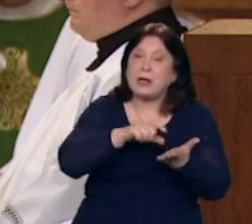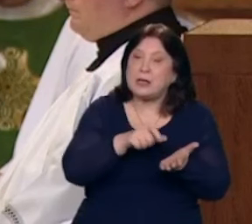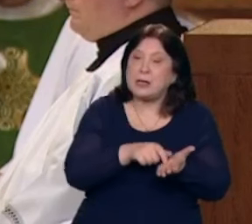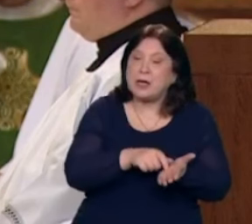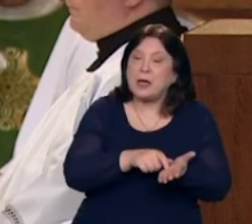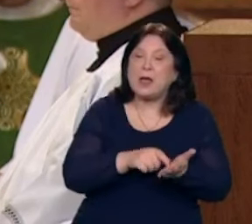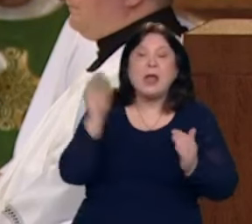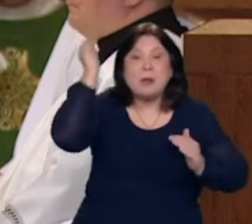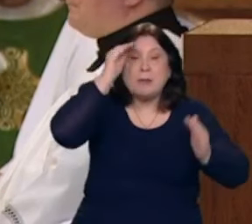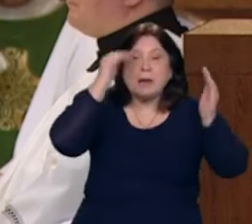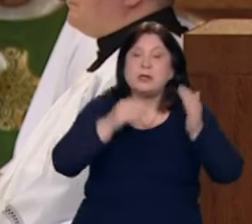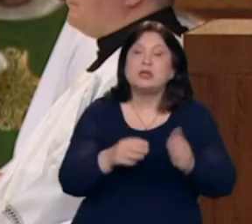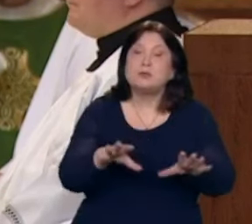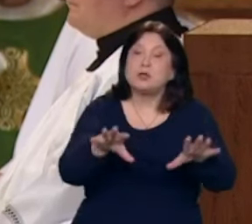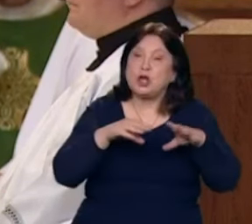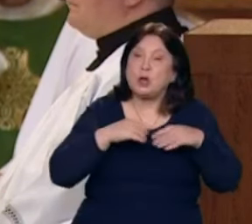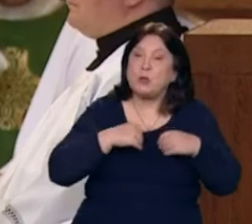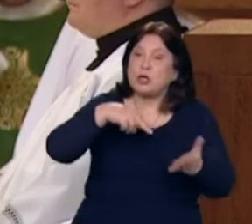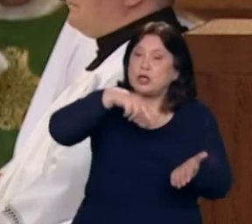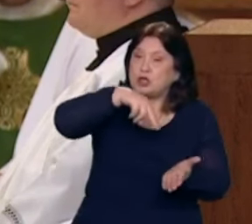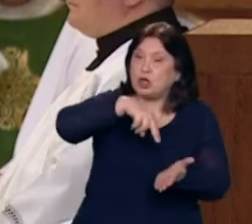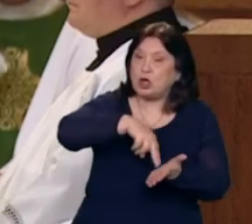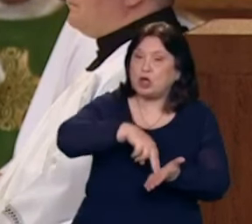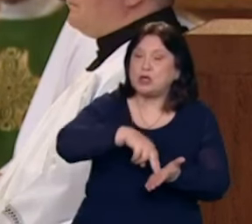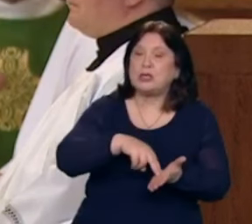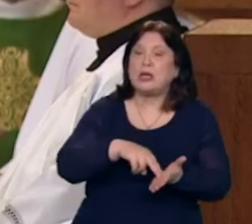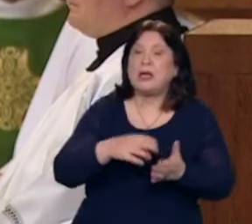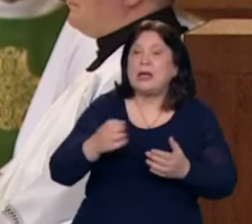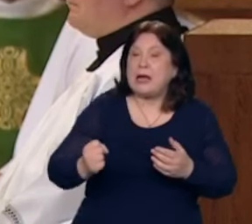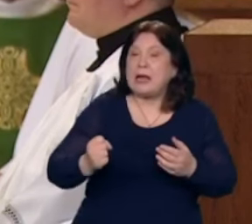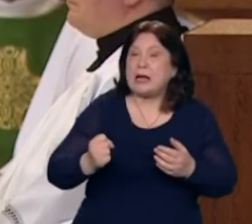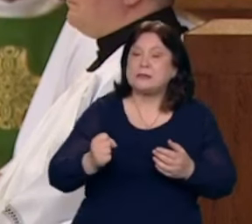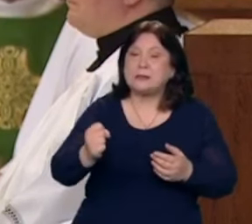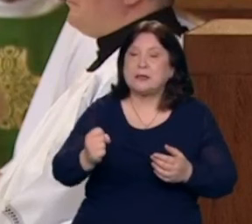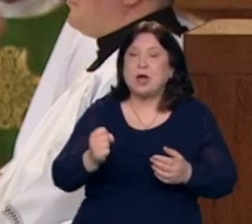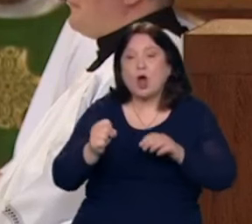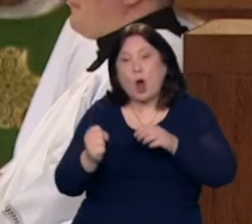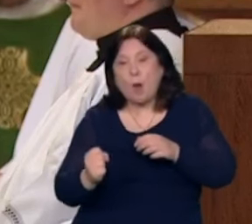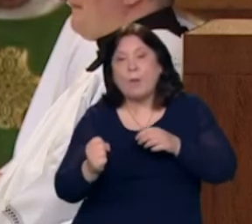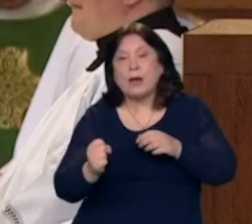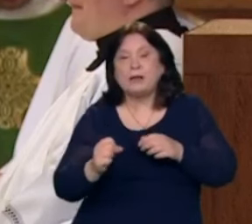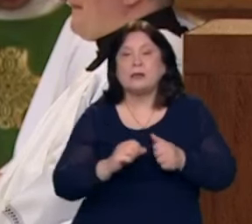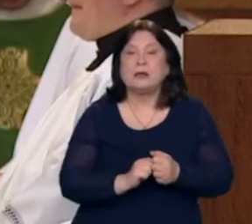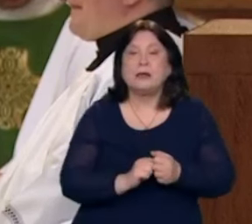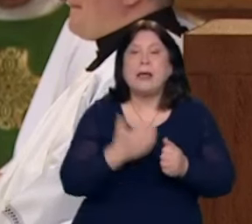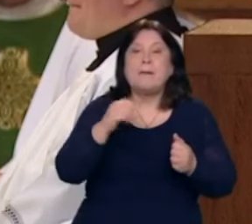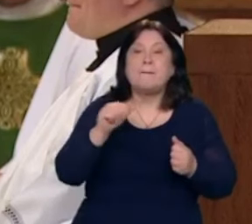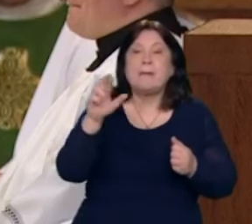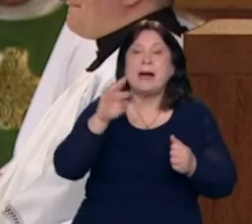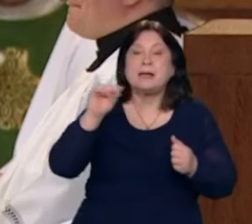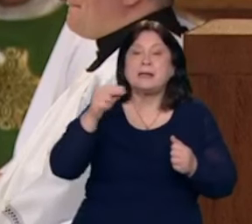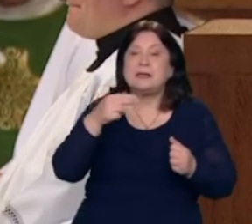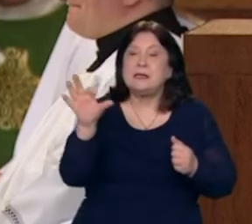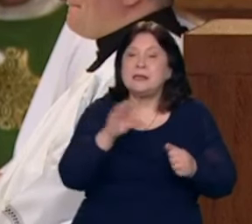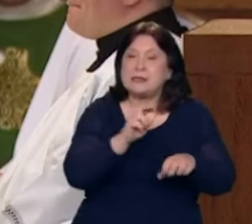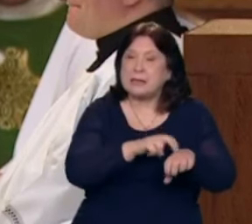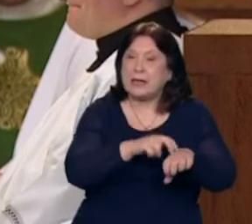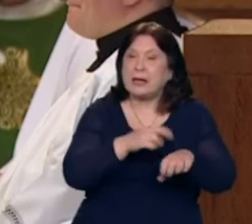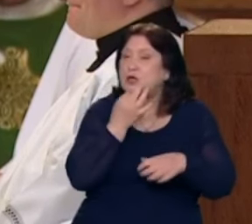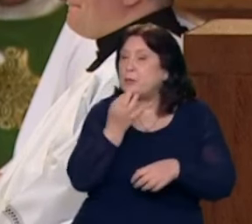przyjmuje go na stojąco opierając się na lasce Martin zaczyna zadawać mu